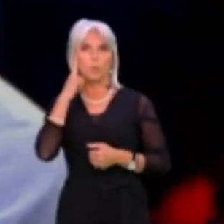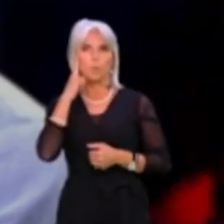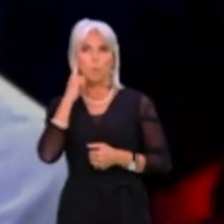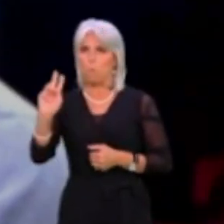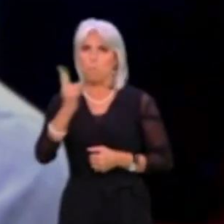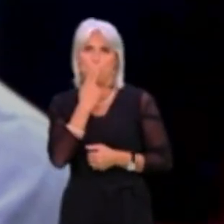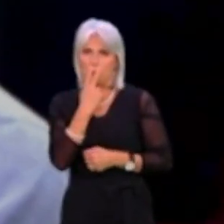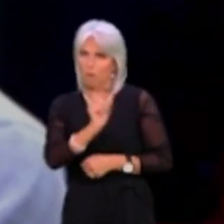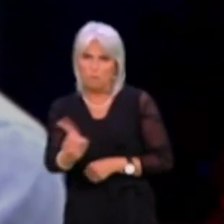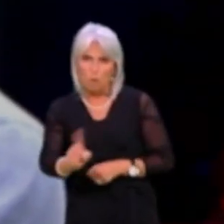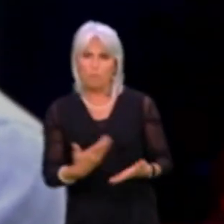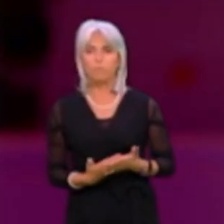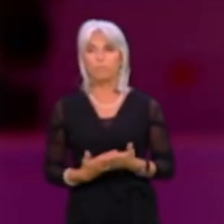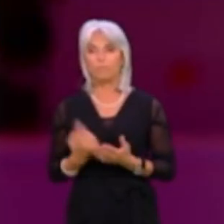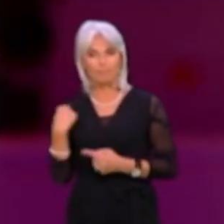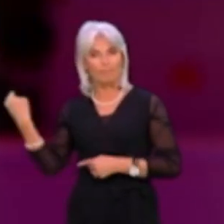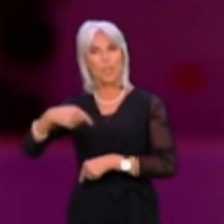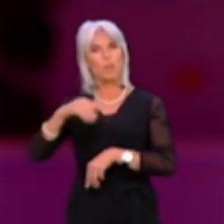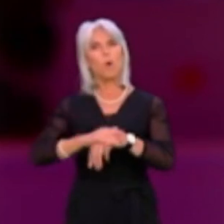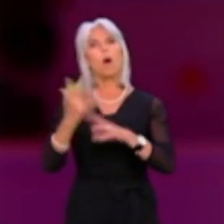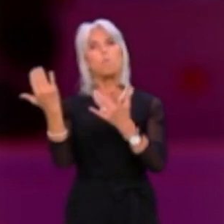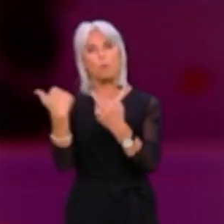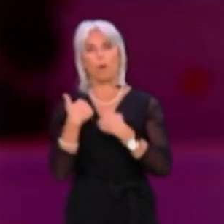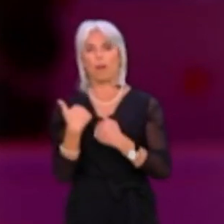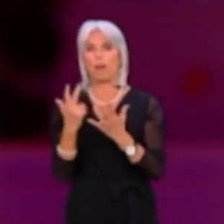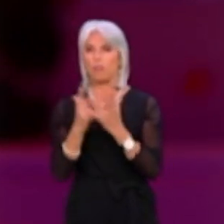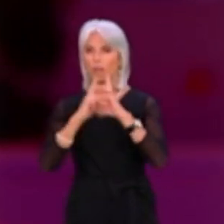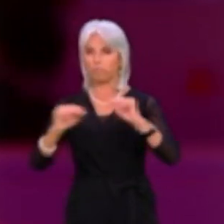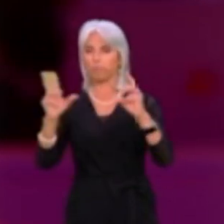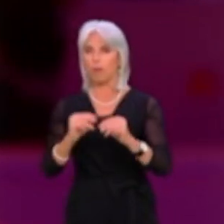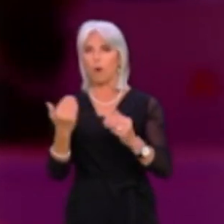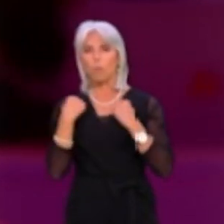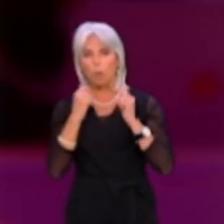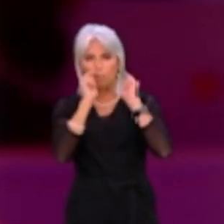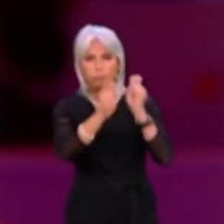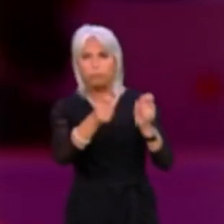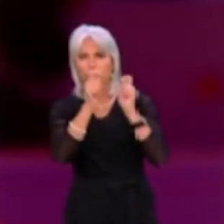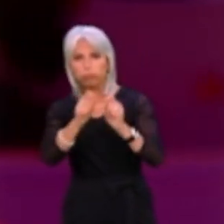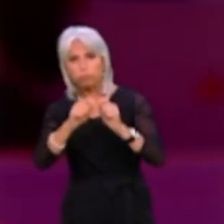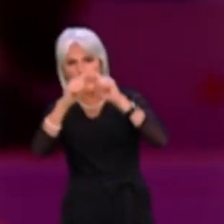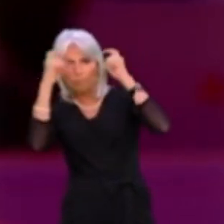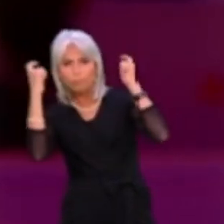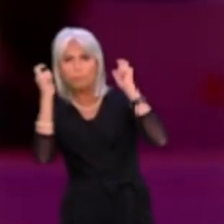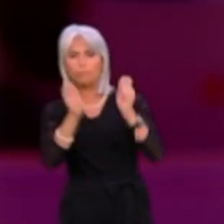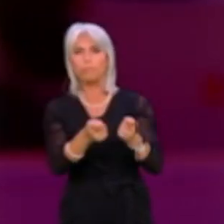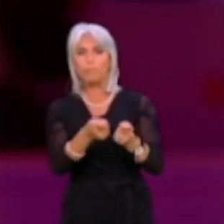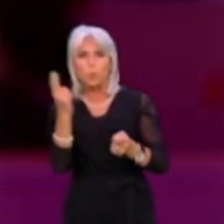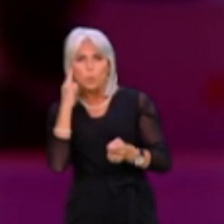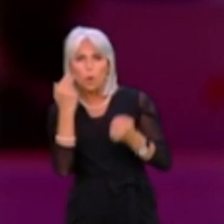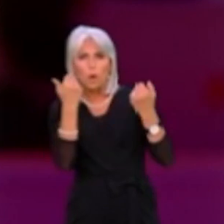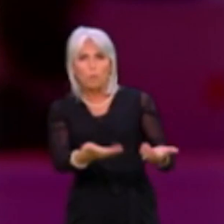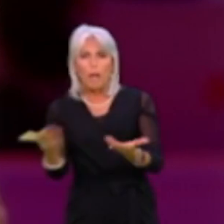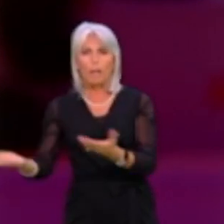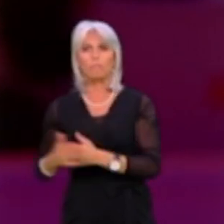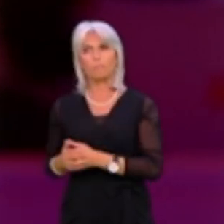muet. Et que si tu es revenu ce soir, c'est parce qu'il y a encore beaucoup de clichés à combattre autour de la surdité. On